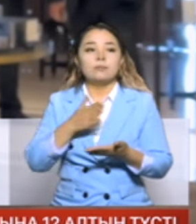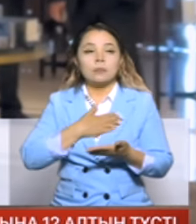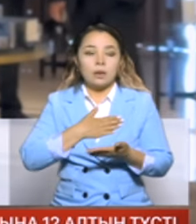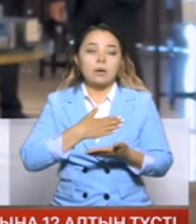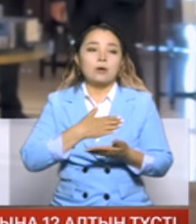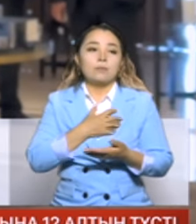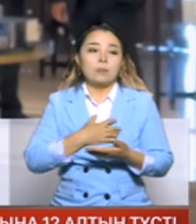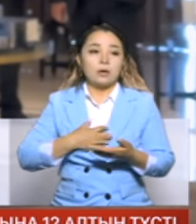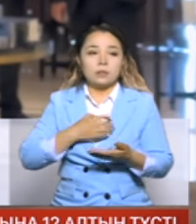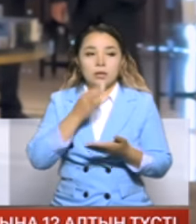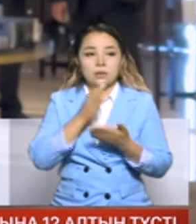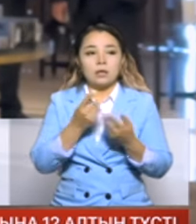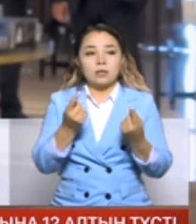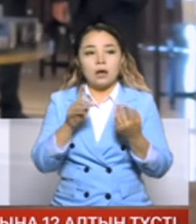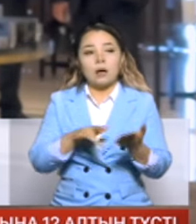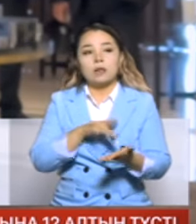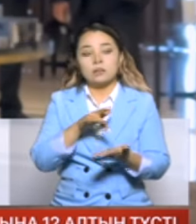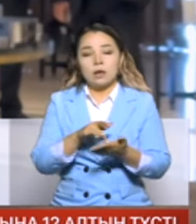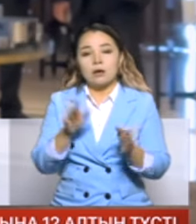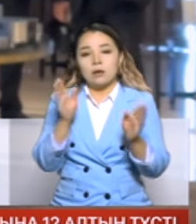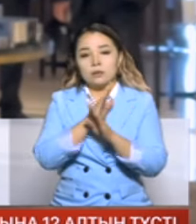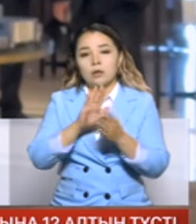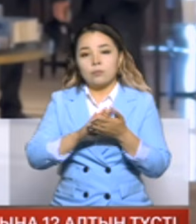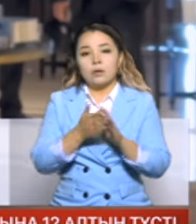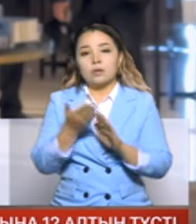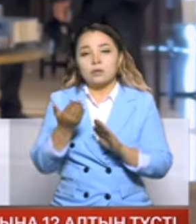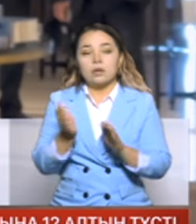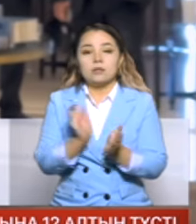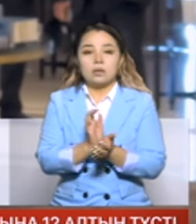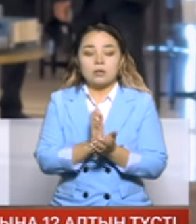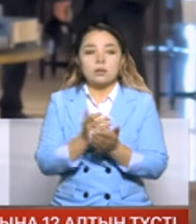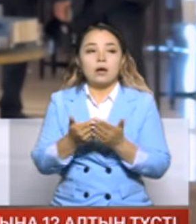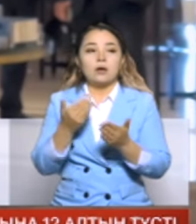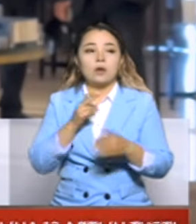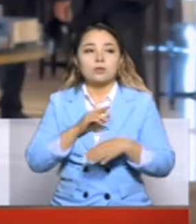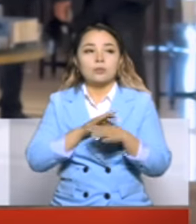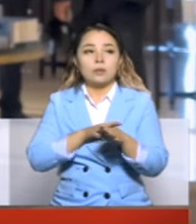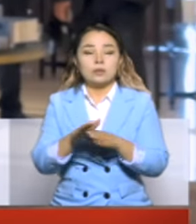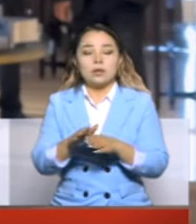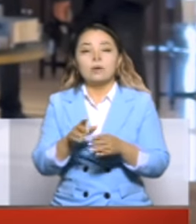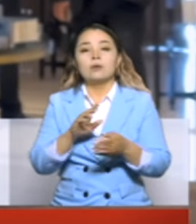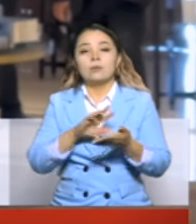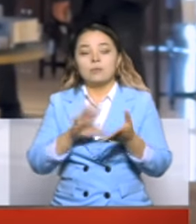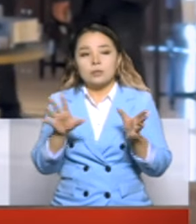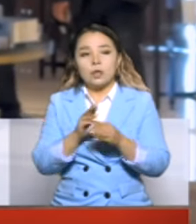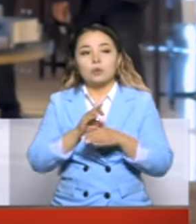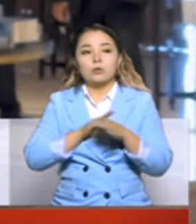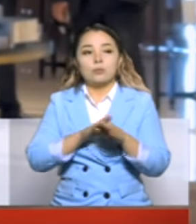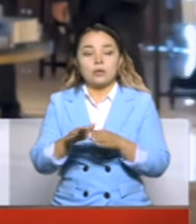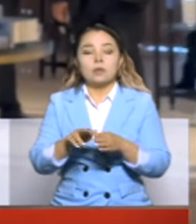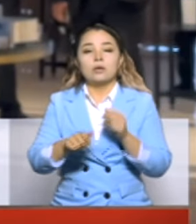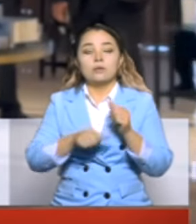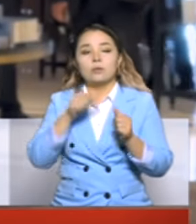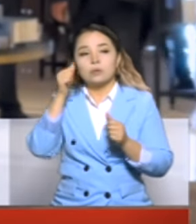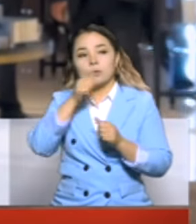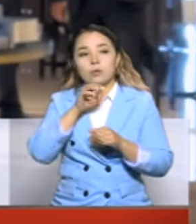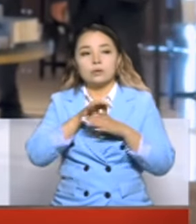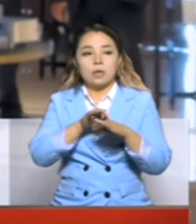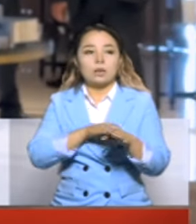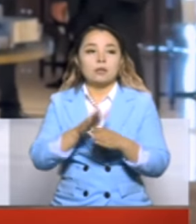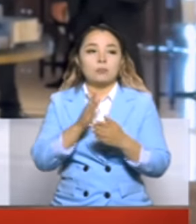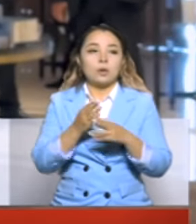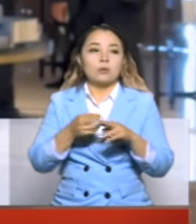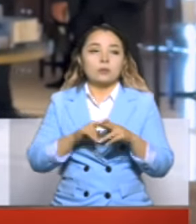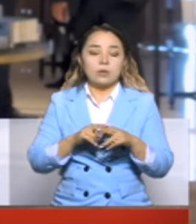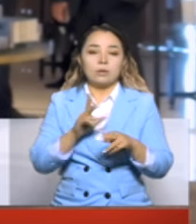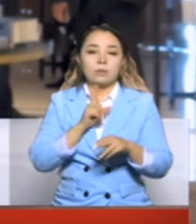маңызды. Әсіресе ірі қалаларда атмосфераның ластануының алдын алу шараларын бірлесе жүргізу бастамасы өткен жыл қолға алынған. Бұл